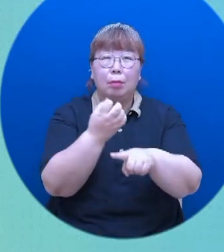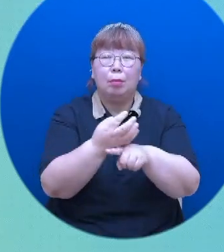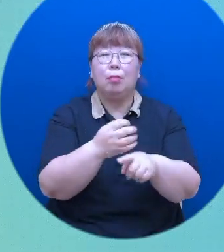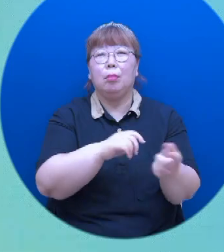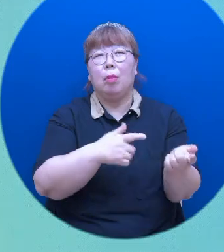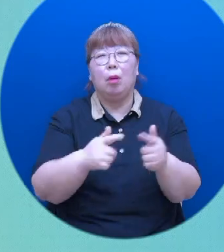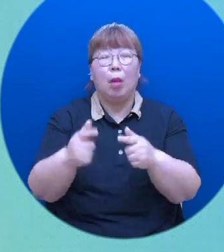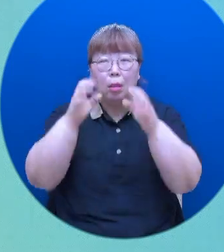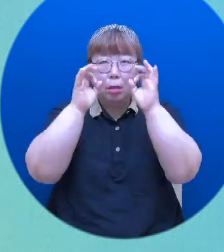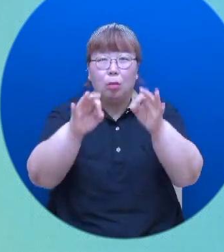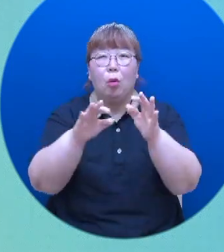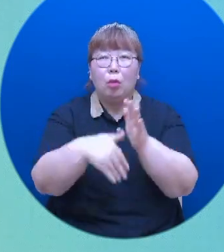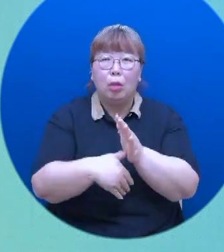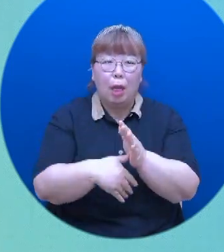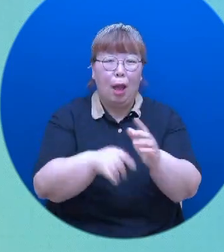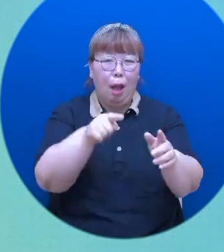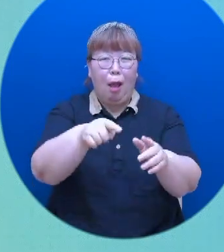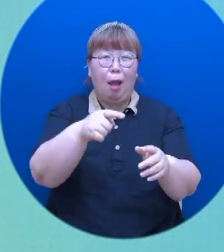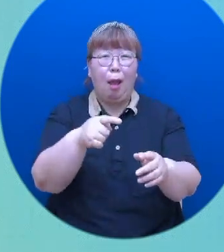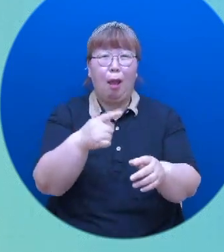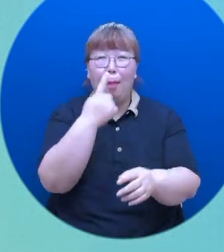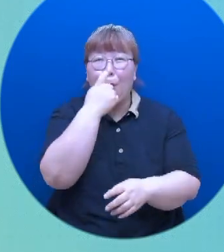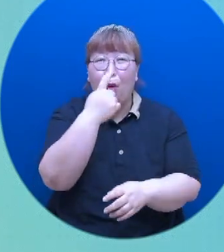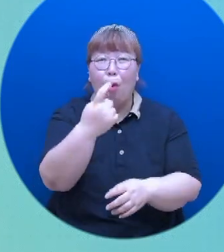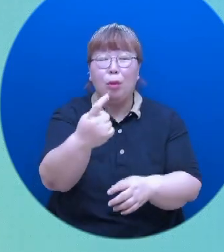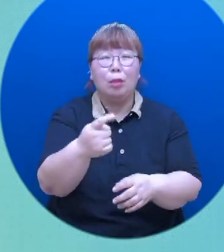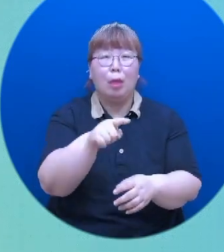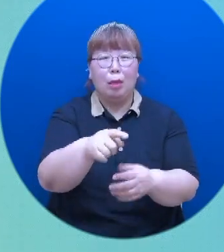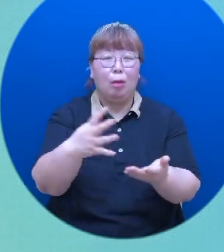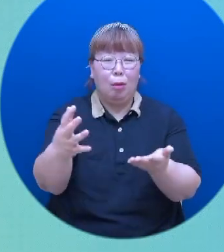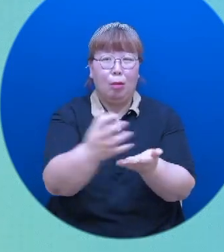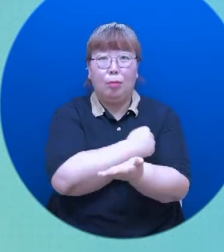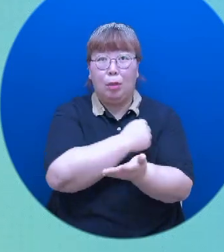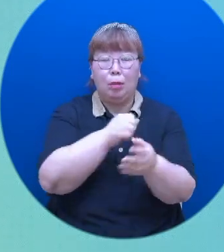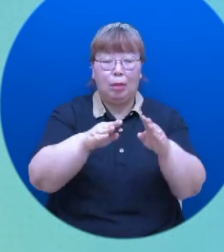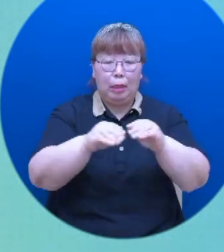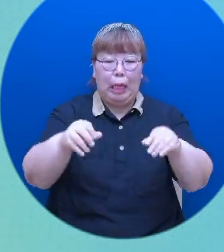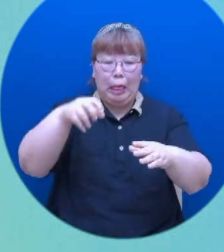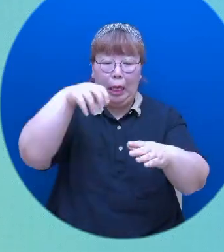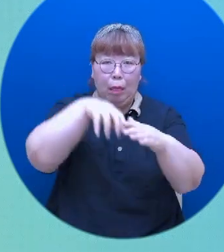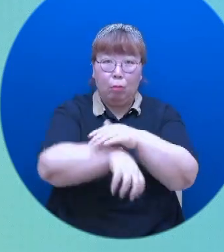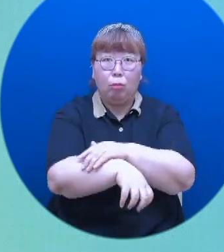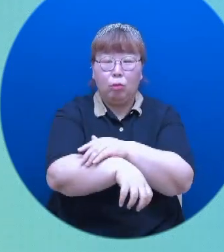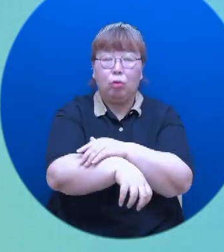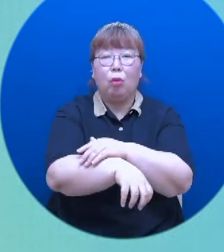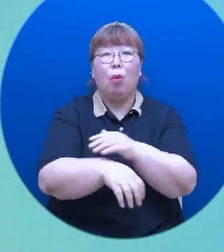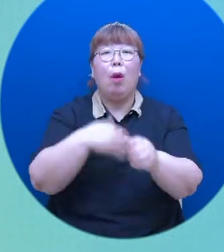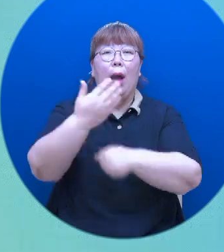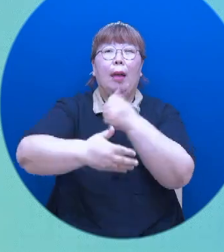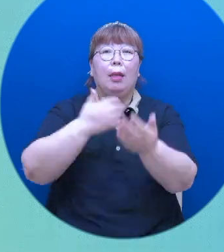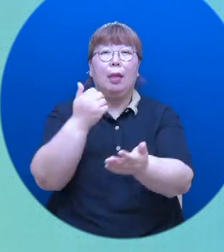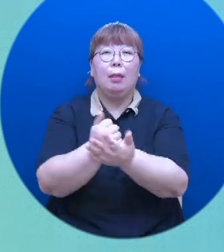볼 때 견물생심이라 그것을 훔쳐 땅에 묻고 하나님이 보시는 그것을 피할 수가